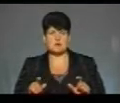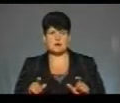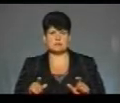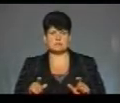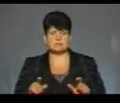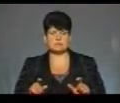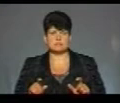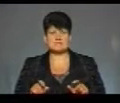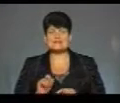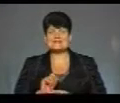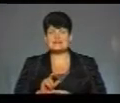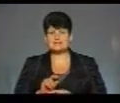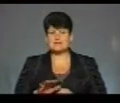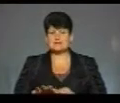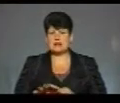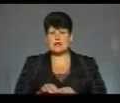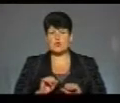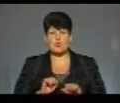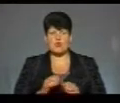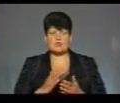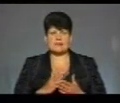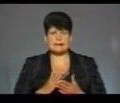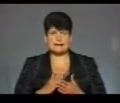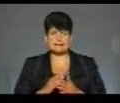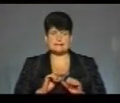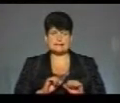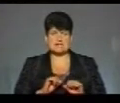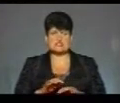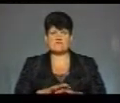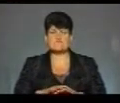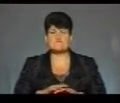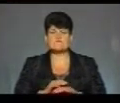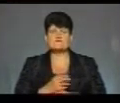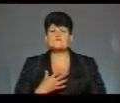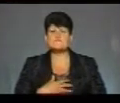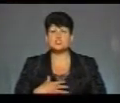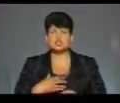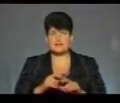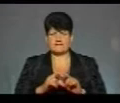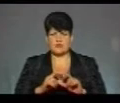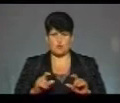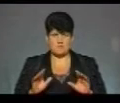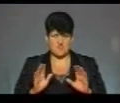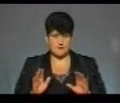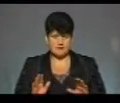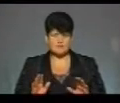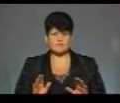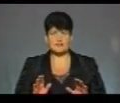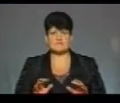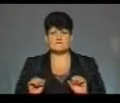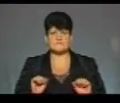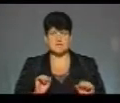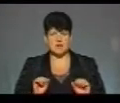від завданнями територіальної оборони – це є захист важливих об'єктів інфраструктури,